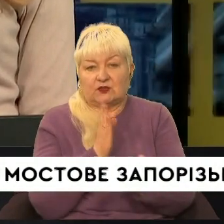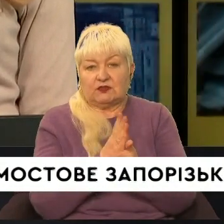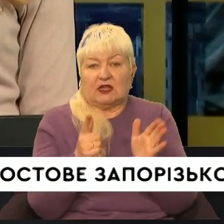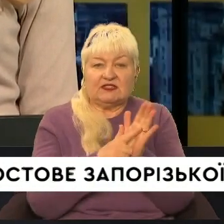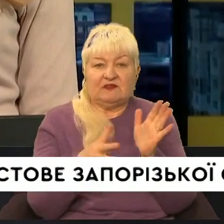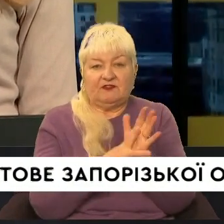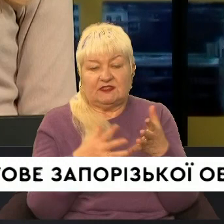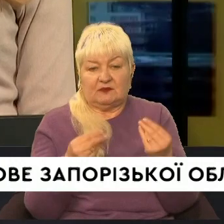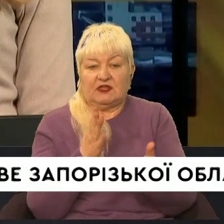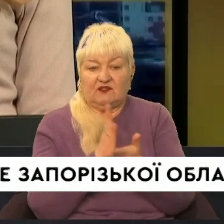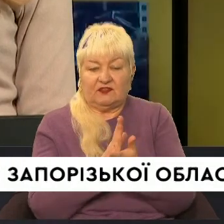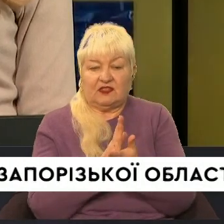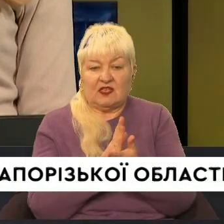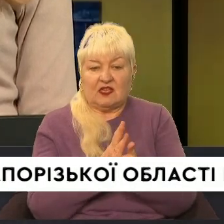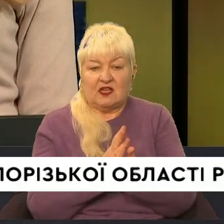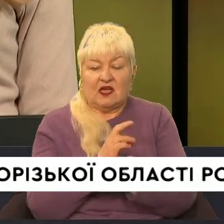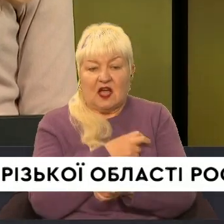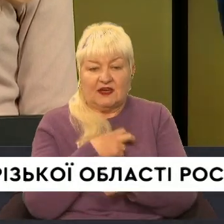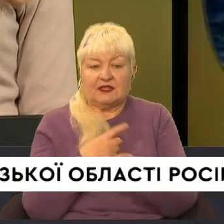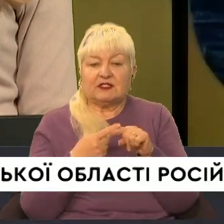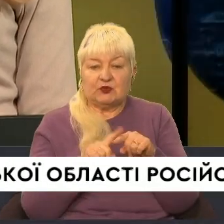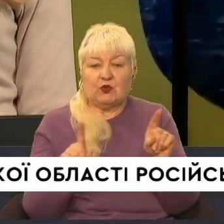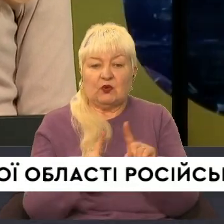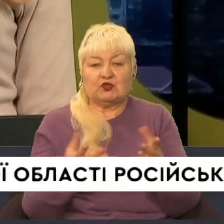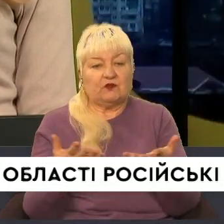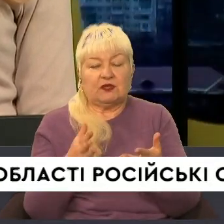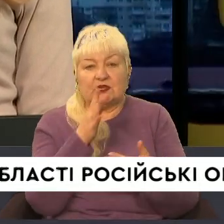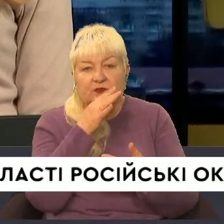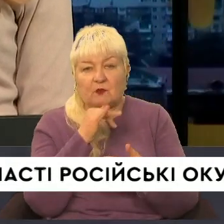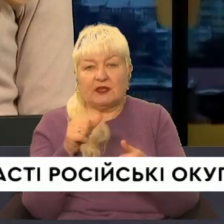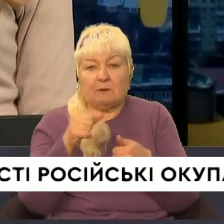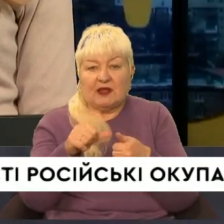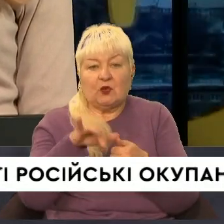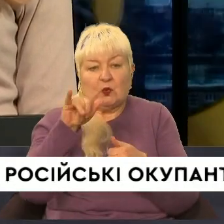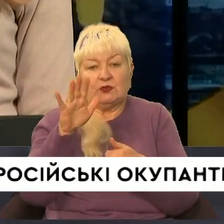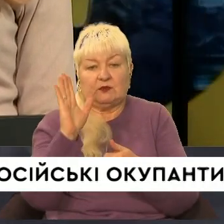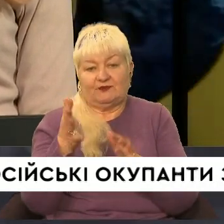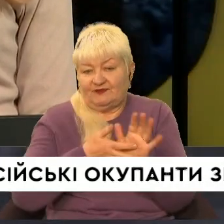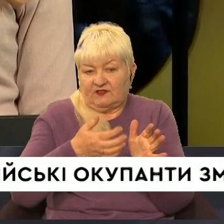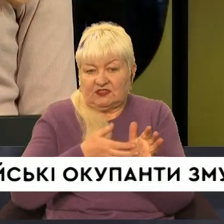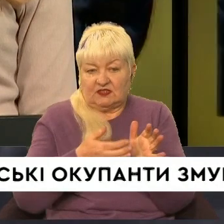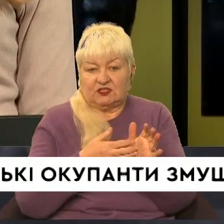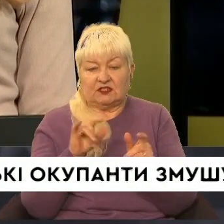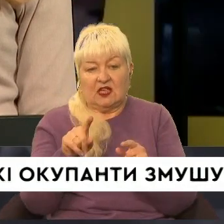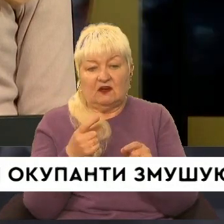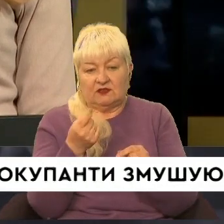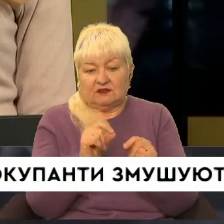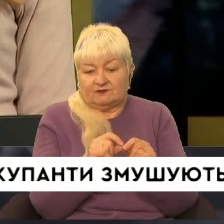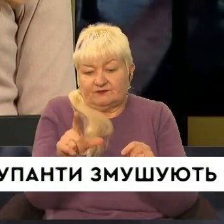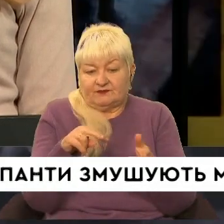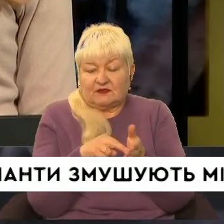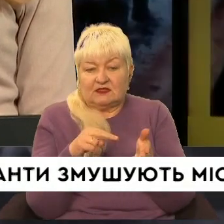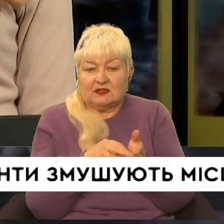тобто є ризик того, що в якийсь момент пального просто у них не буде вистачати. І, відповідно, вони підняли ціни для того,